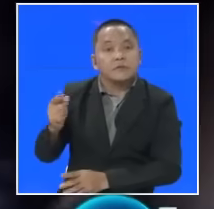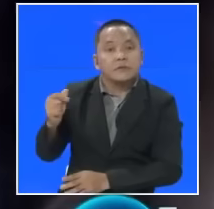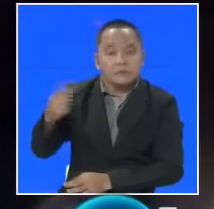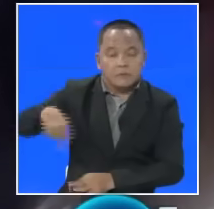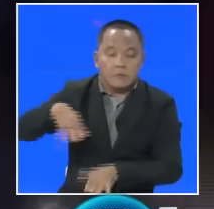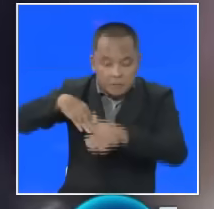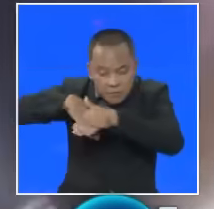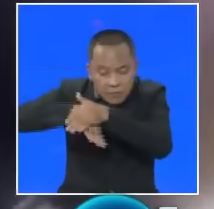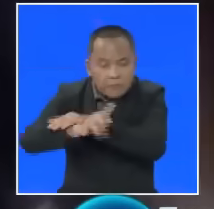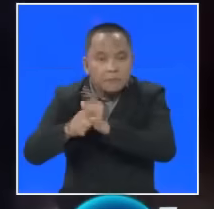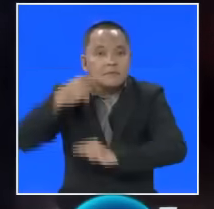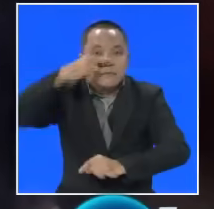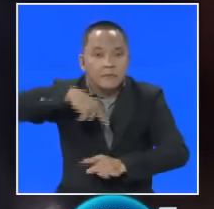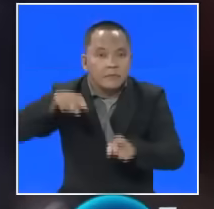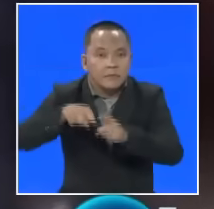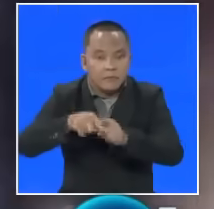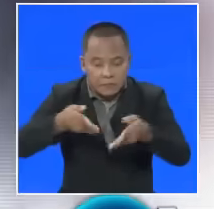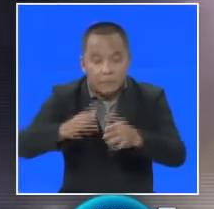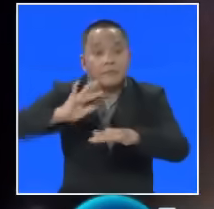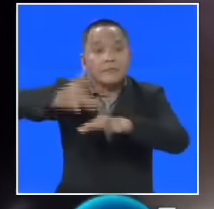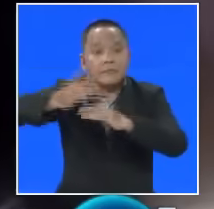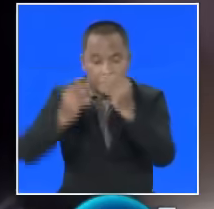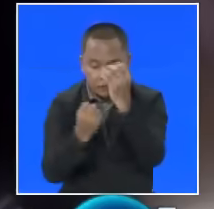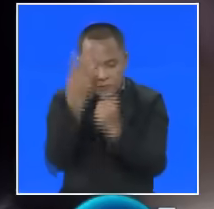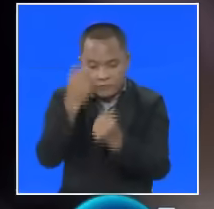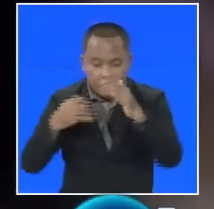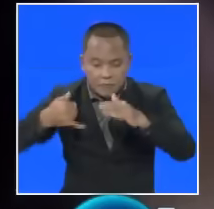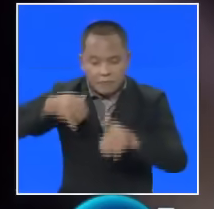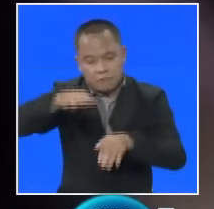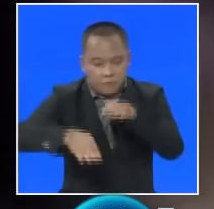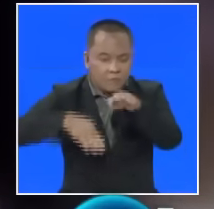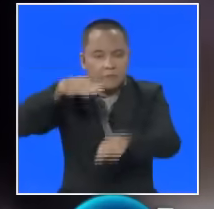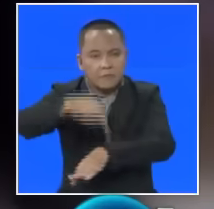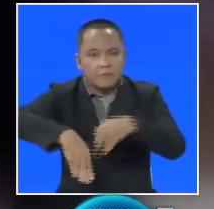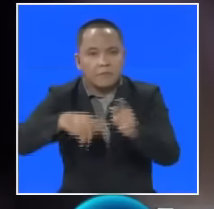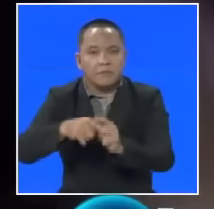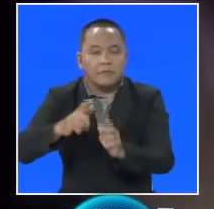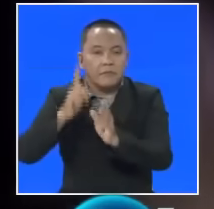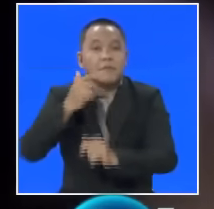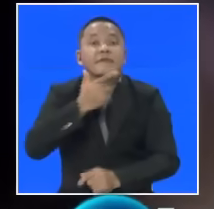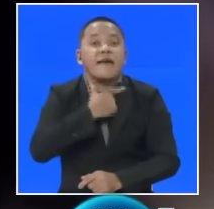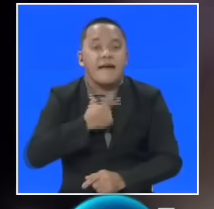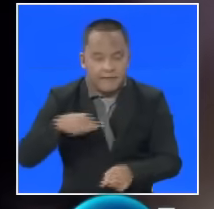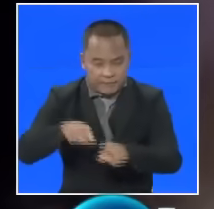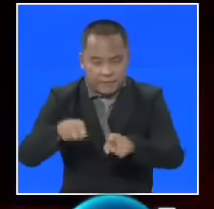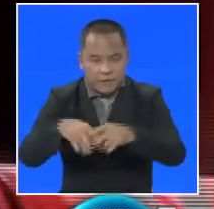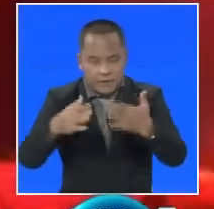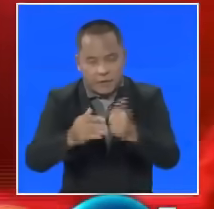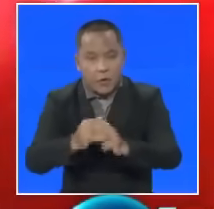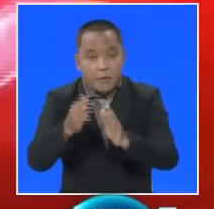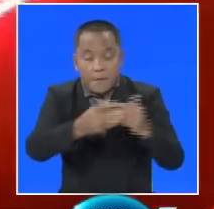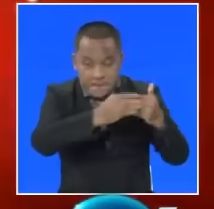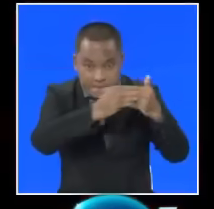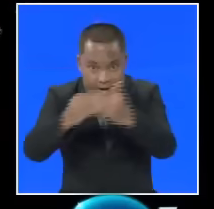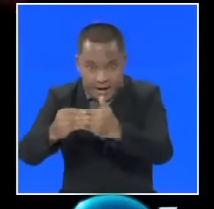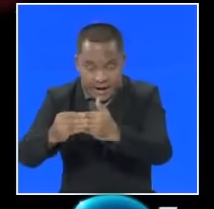ลักลอบเดินทางเข้าไทยทางช่องทางธรรมชาติแล้วก็เดินข้ามมาในพื้นที่ของอำเภอแม่สอดจังหวัดตากหลังจากนั้นจะมีคนพา